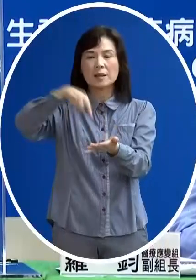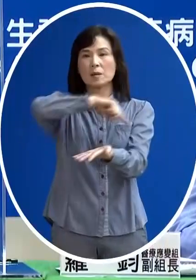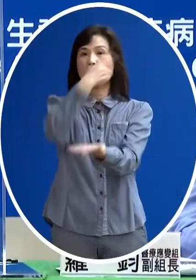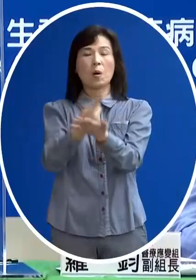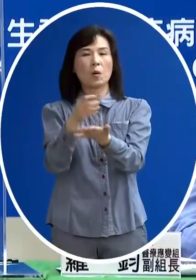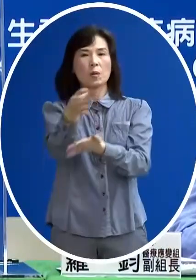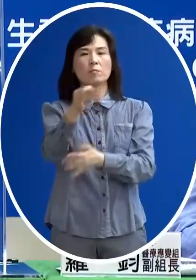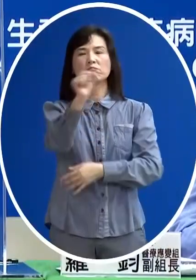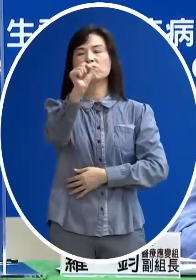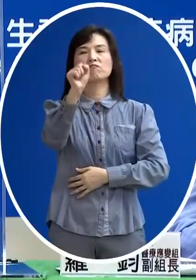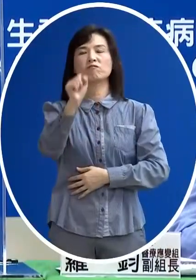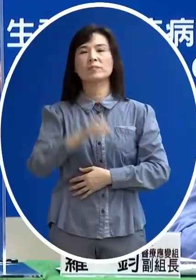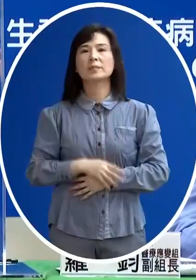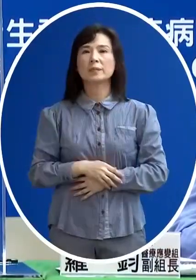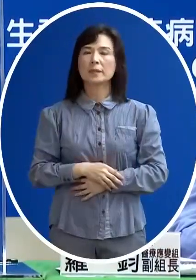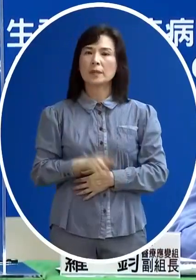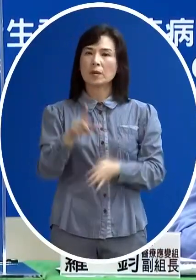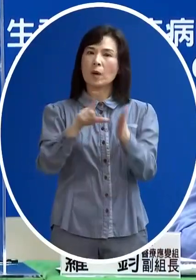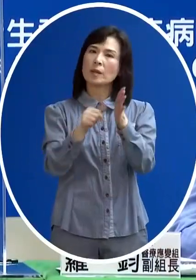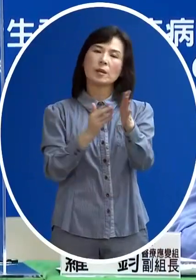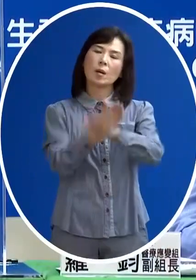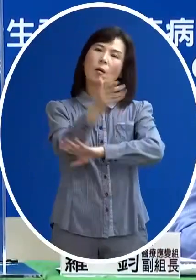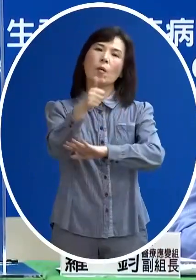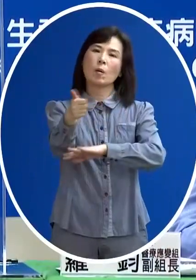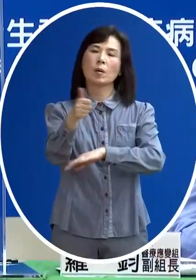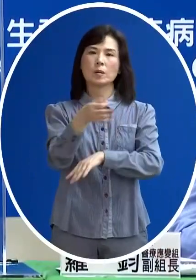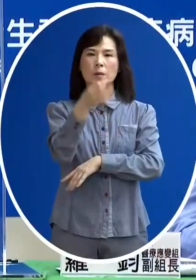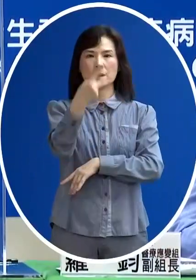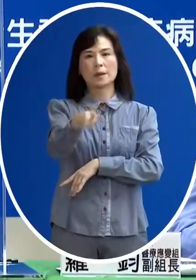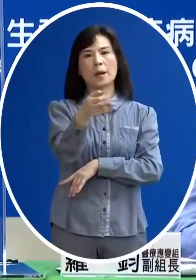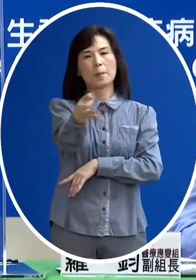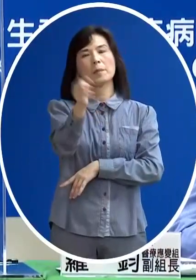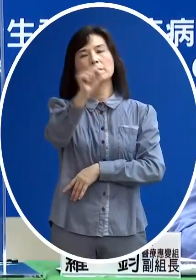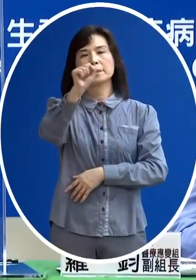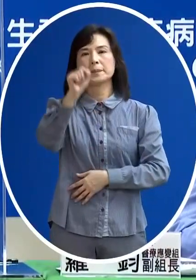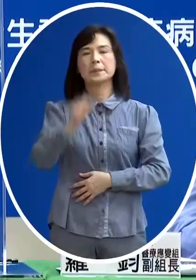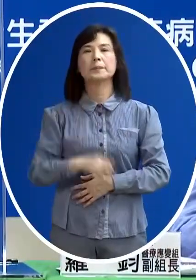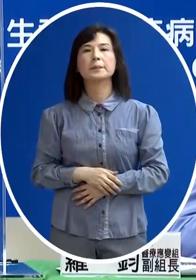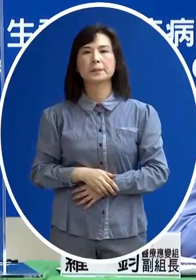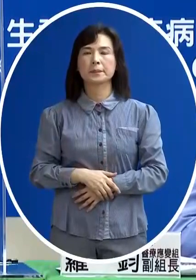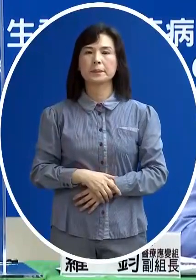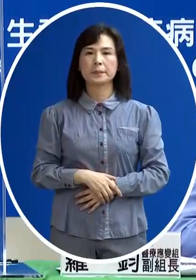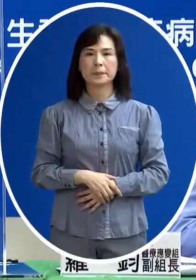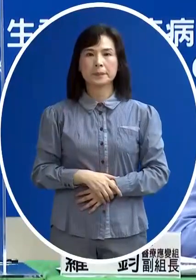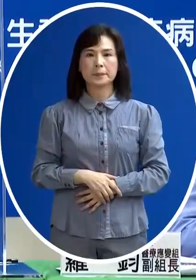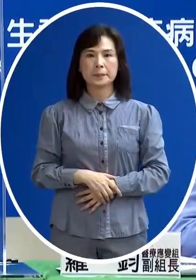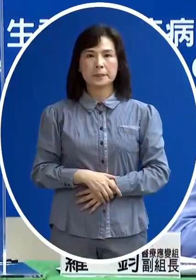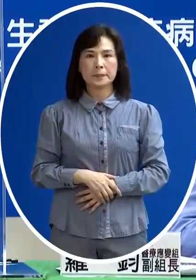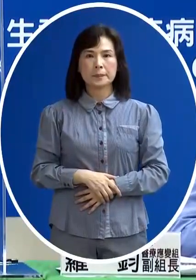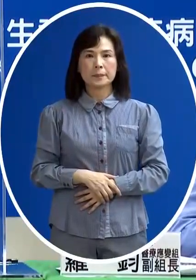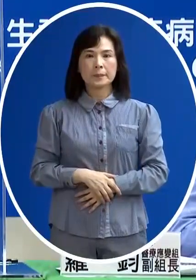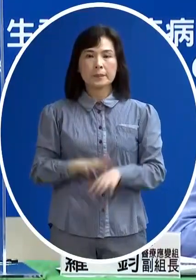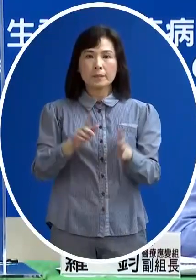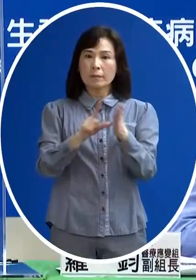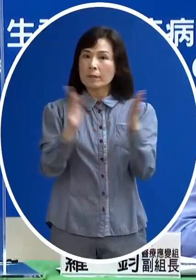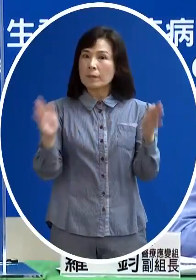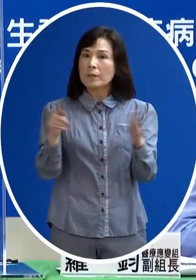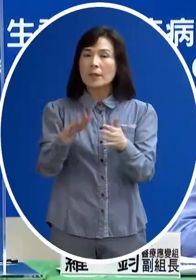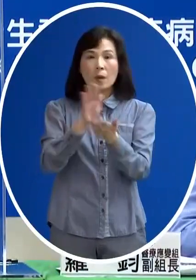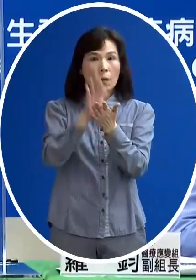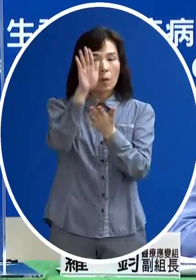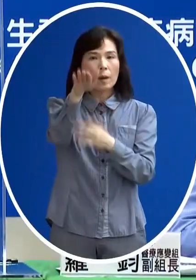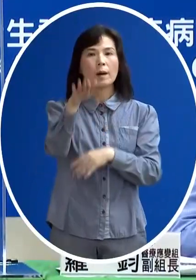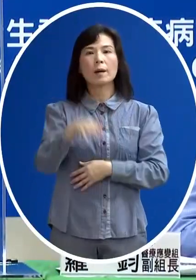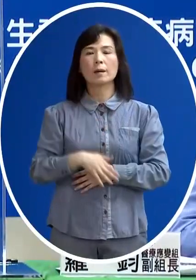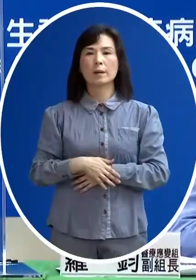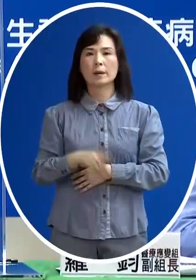来，因为这是一个时间嘛，时间过了就过了，就过了就没有用，就是没有用了，那现在这段时间，所以未来